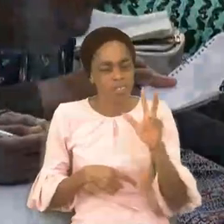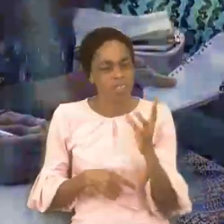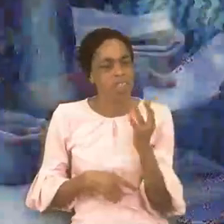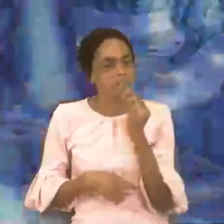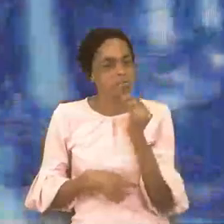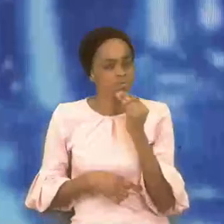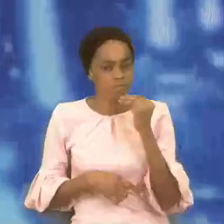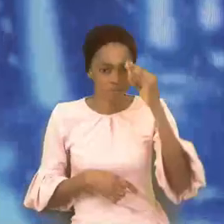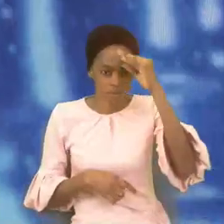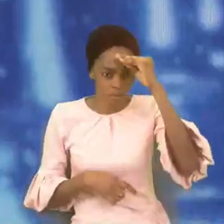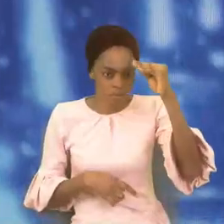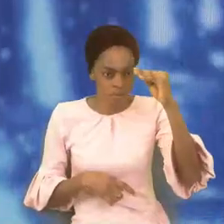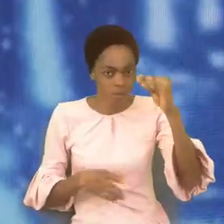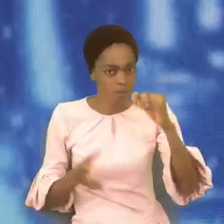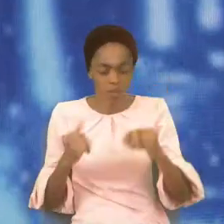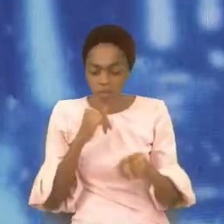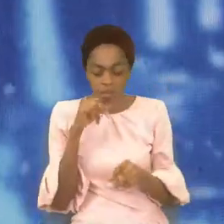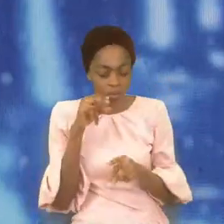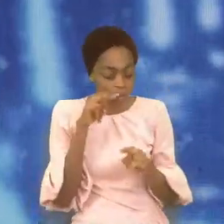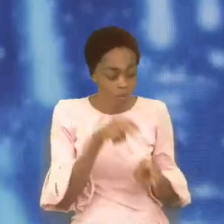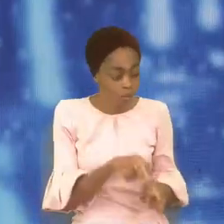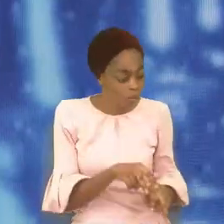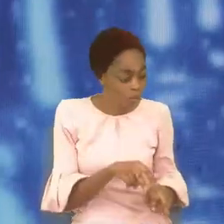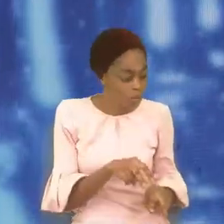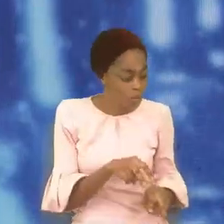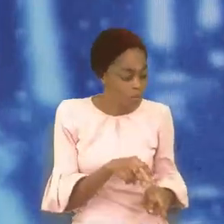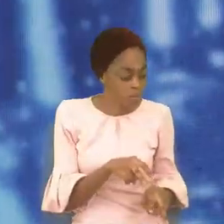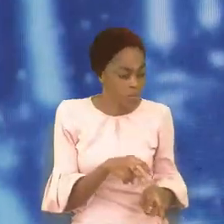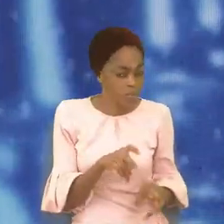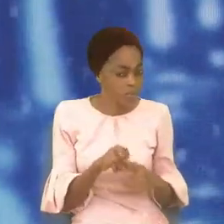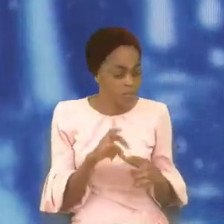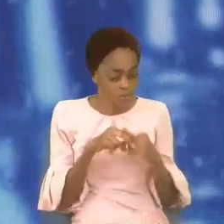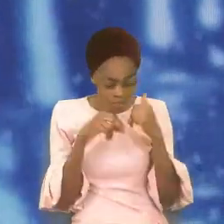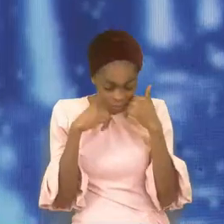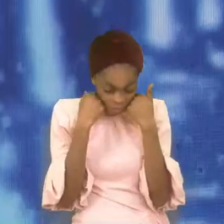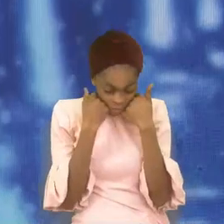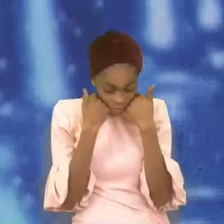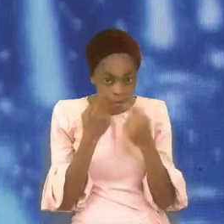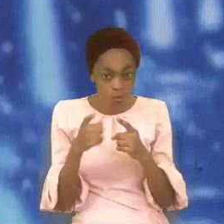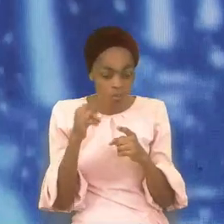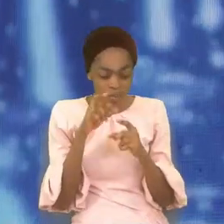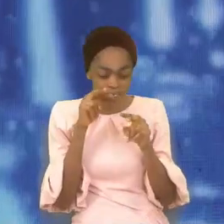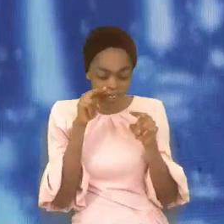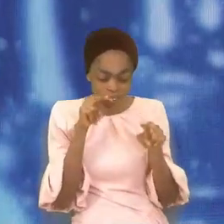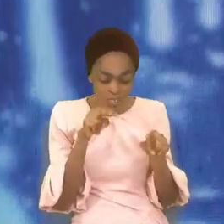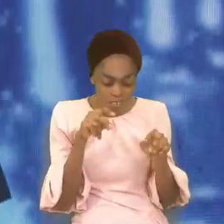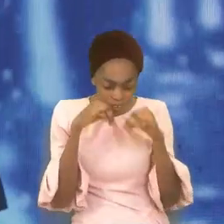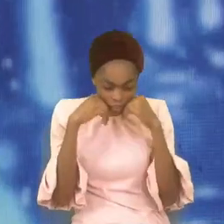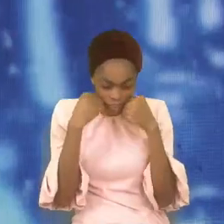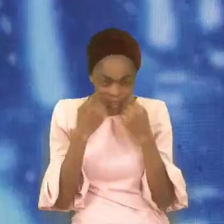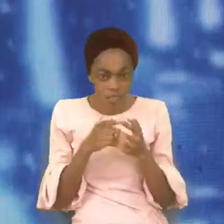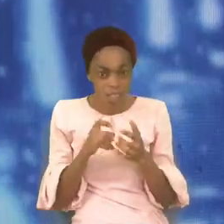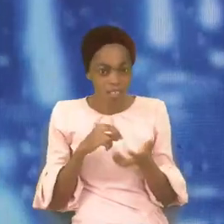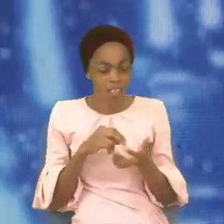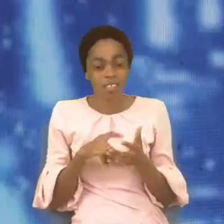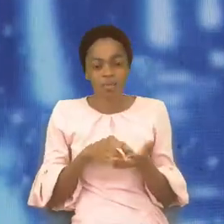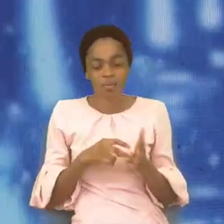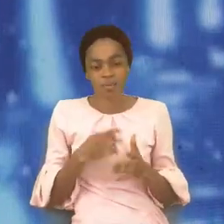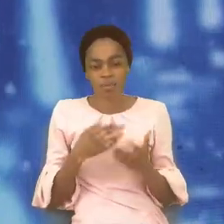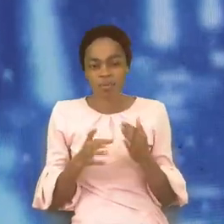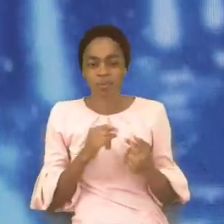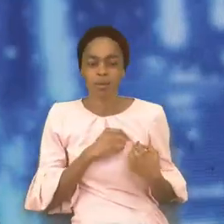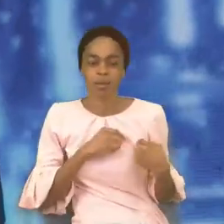Shadrach, Meshach et Abednego, nous n'avons pas le regard baissé. Quand tu baisses la tête, c'est comme si tu es coupable de quelque